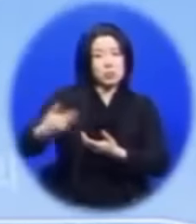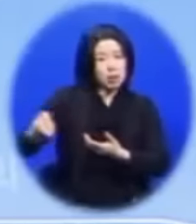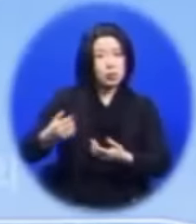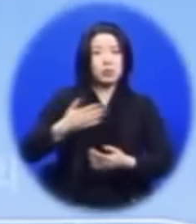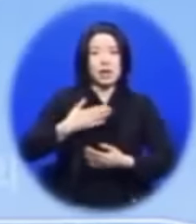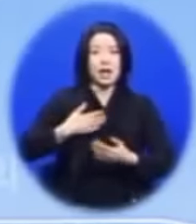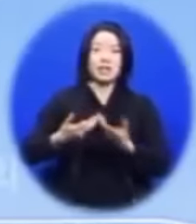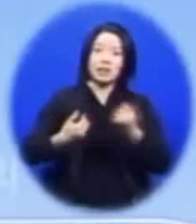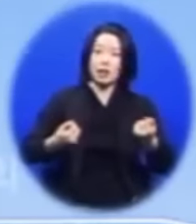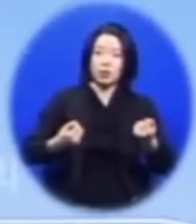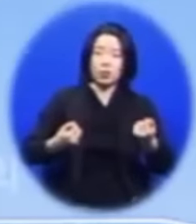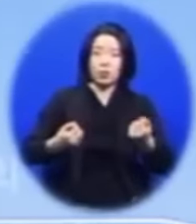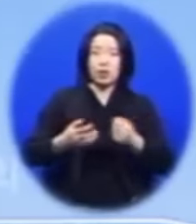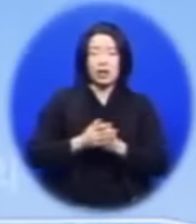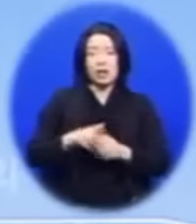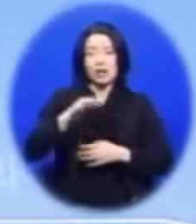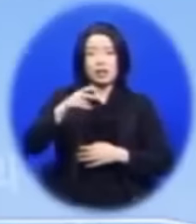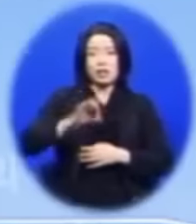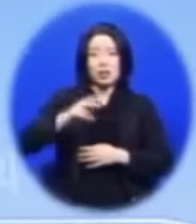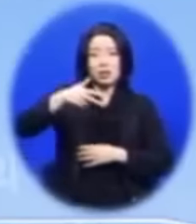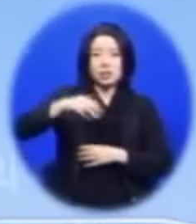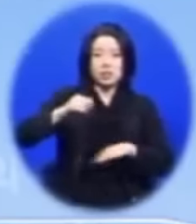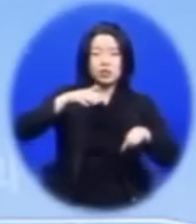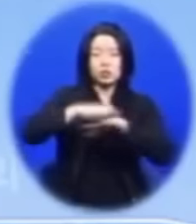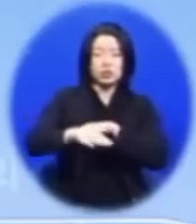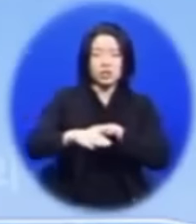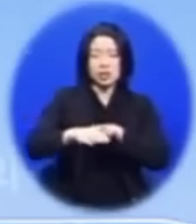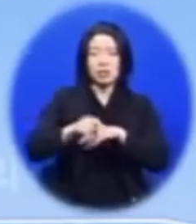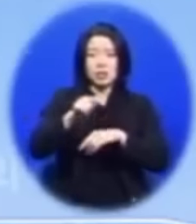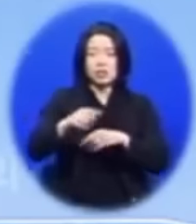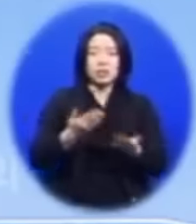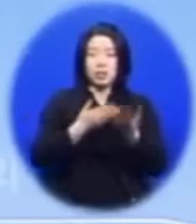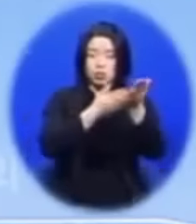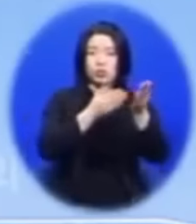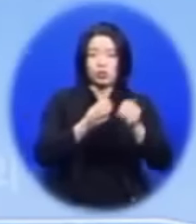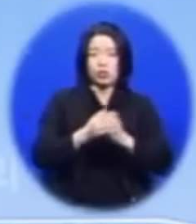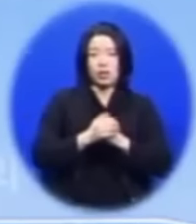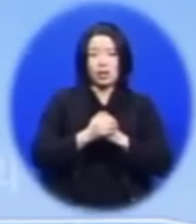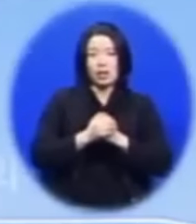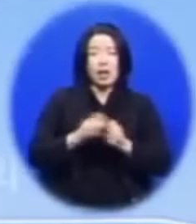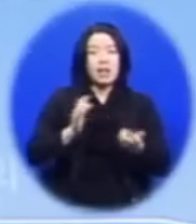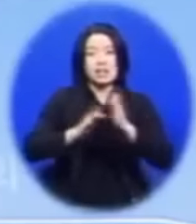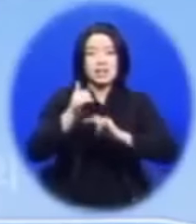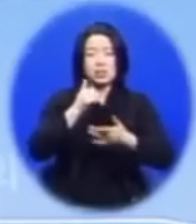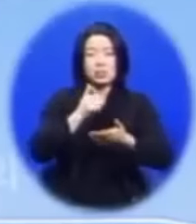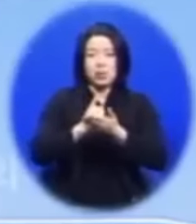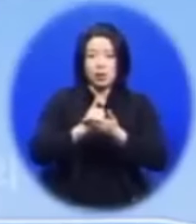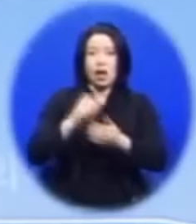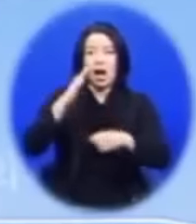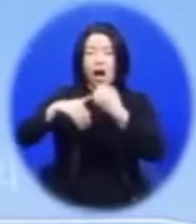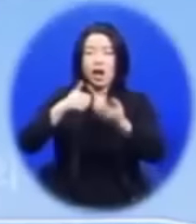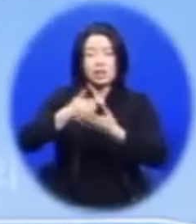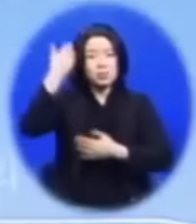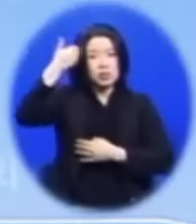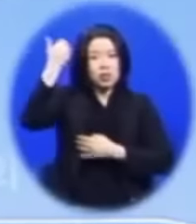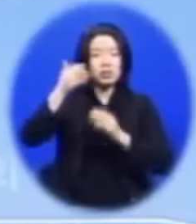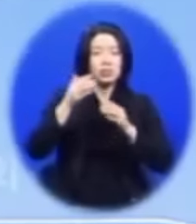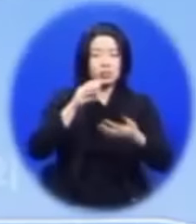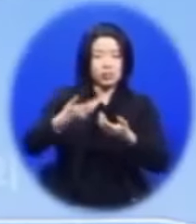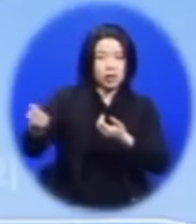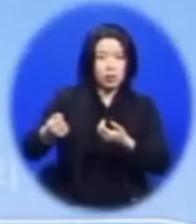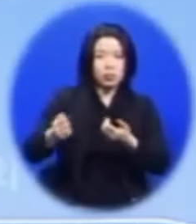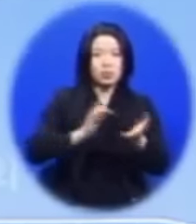따로 영지 주자들이 그렇게 주장했어요 예수님 인간 예수 안에 하나님의 영 따로 인간 예수